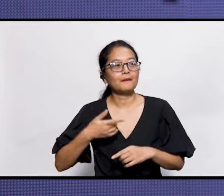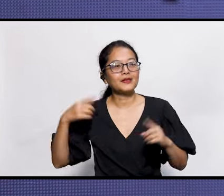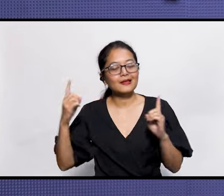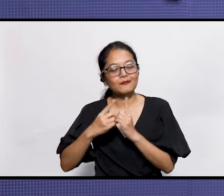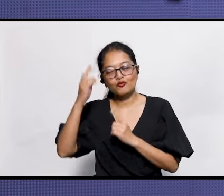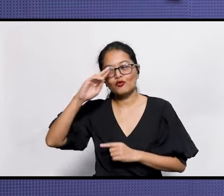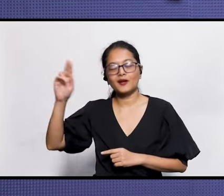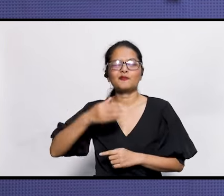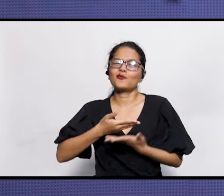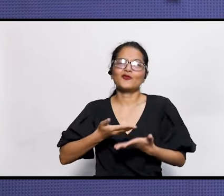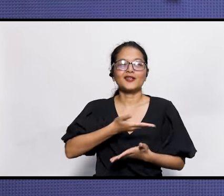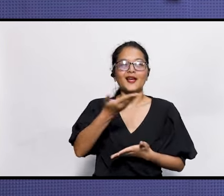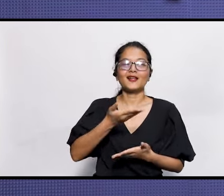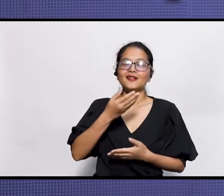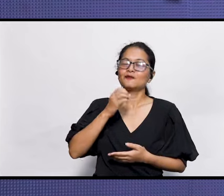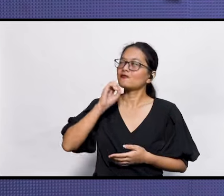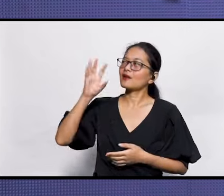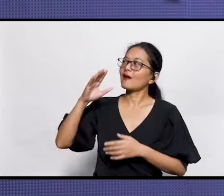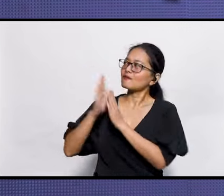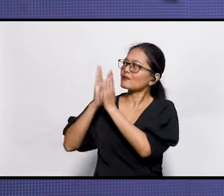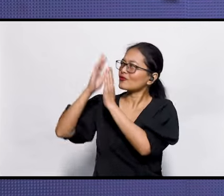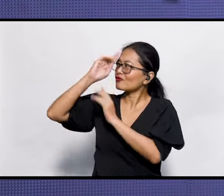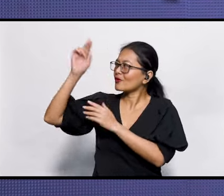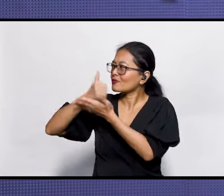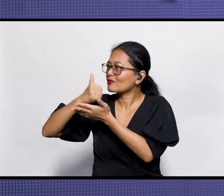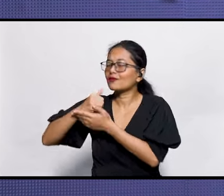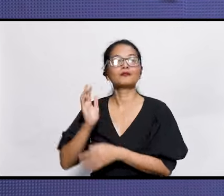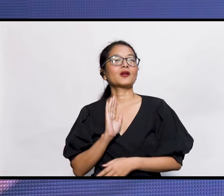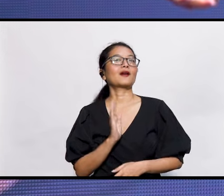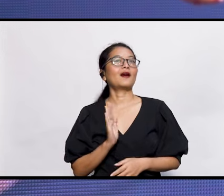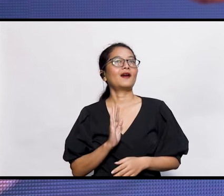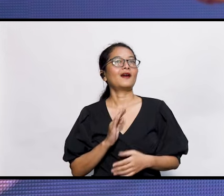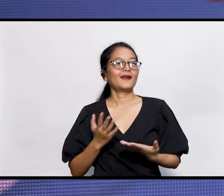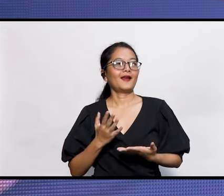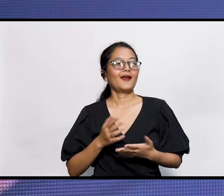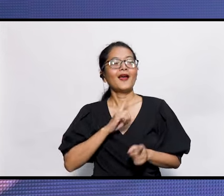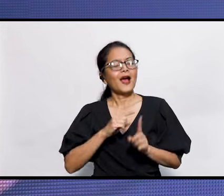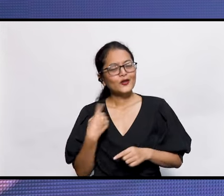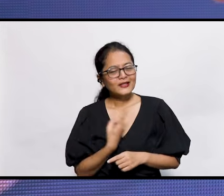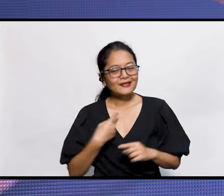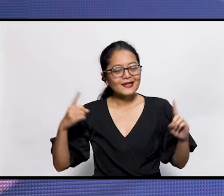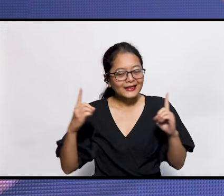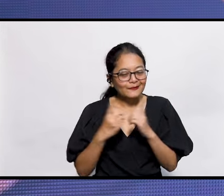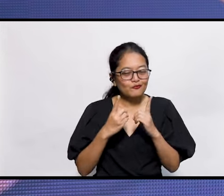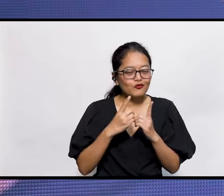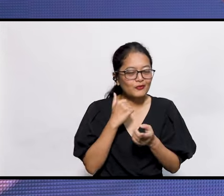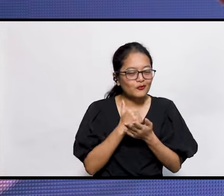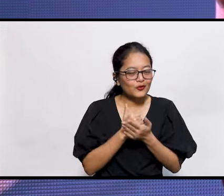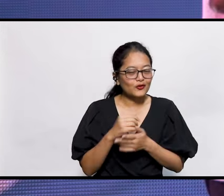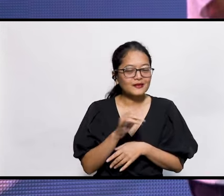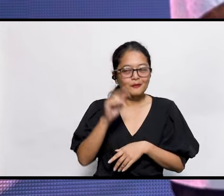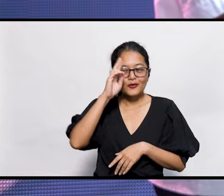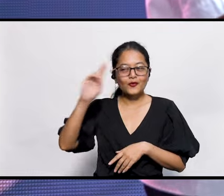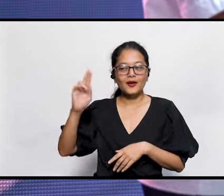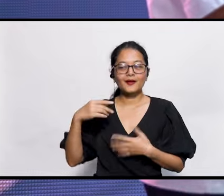bisa mengatakan pujian yang luar biasa So guys and we say I cannot praise you know how can it be banyak orang kristen